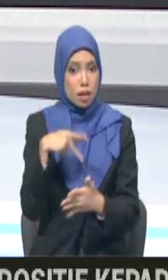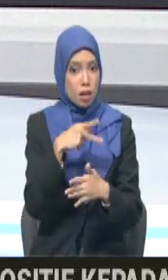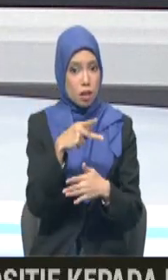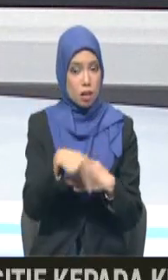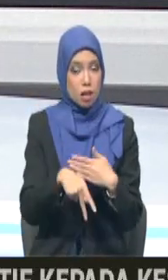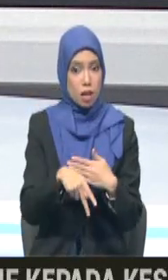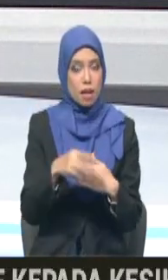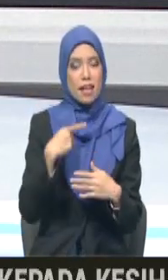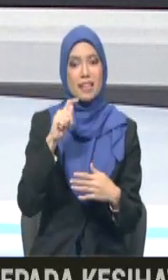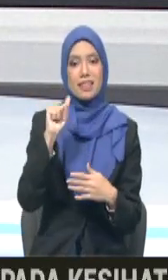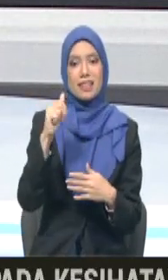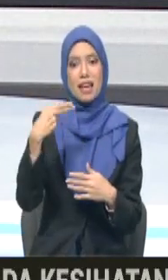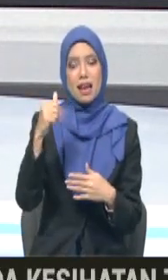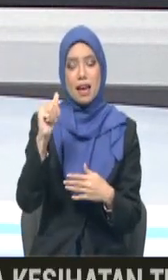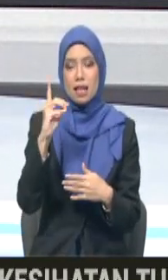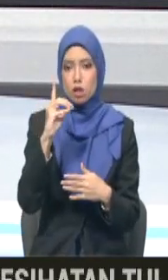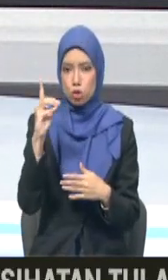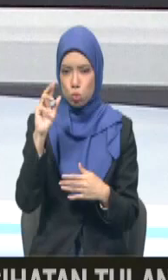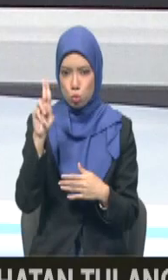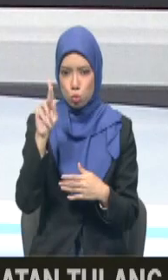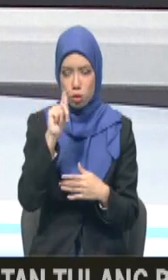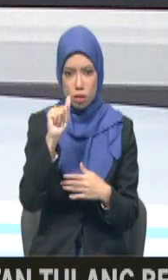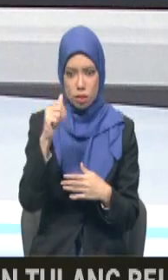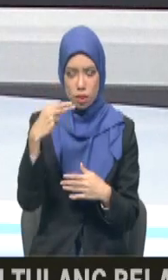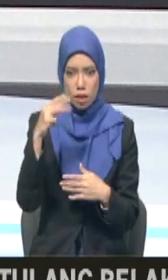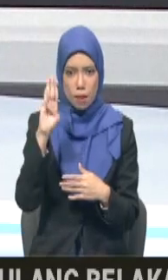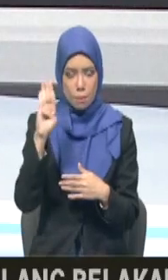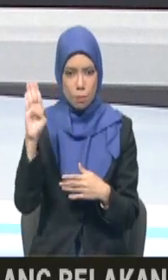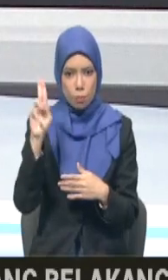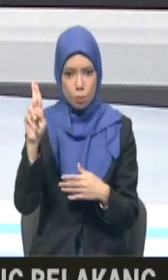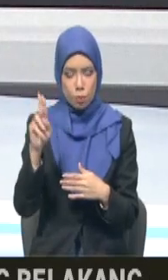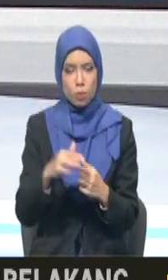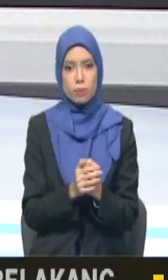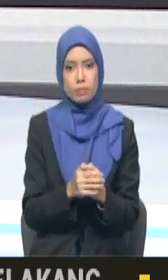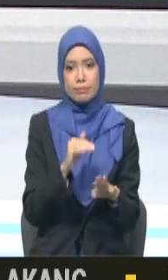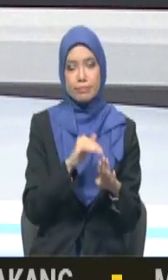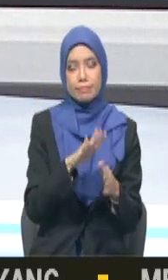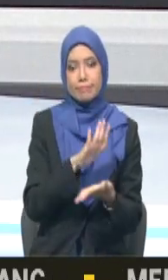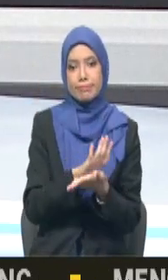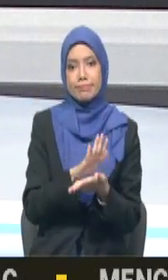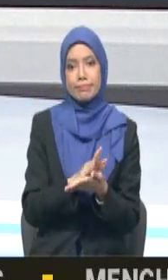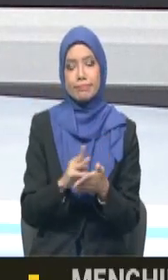tahadu tahabu 6.0 program diadakan di sekolah rendah